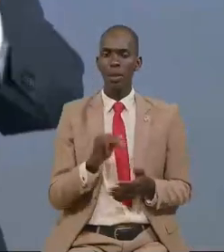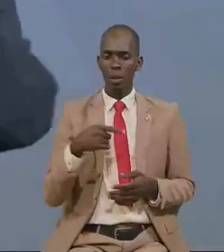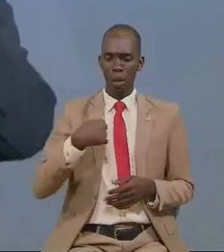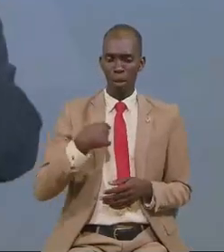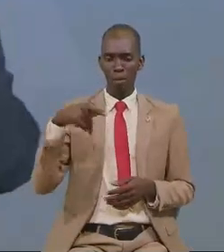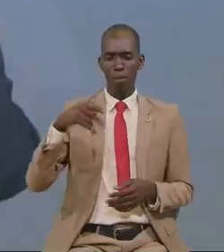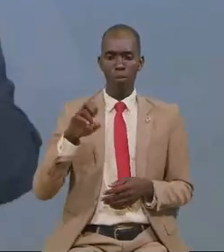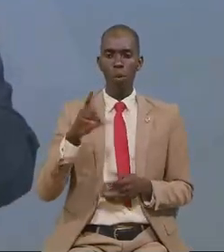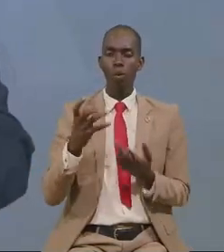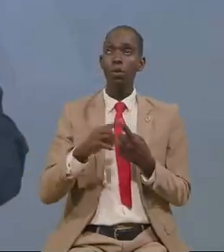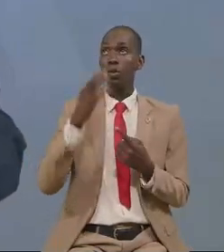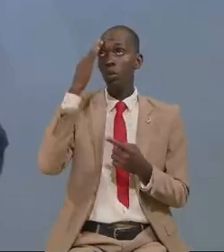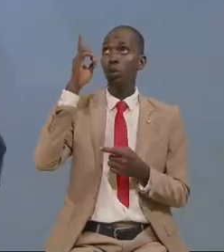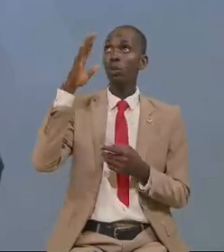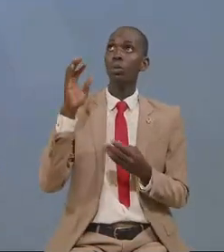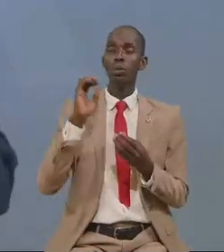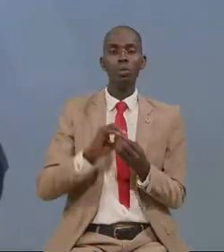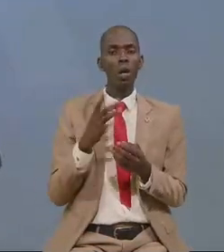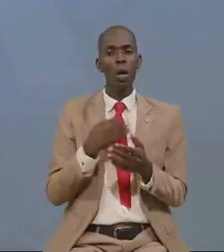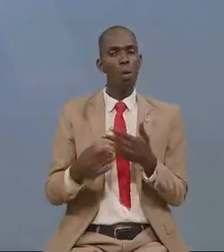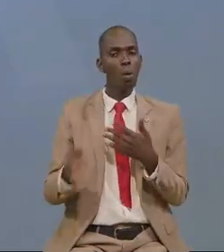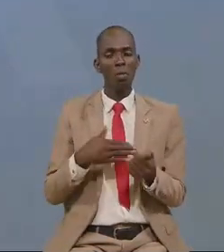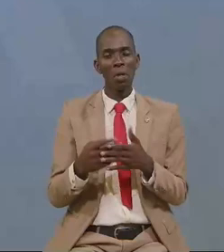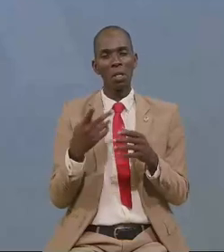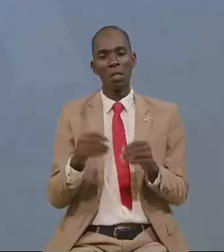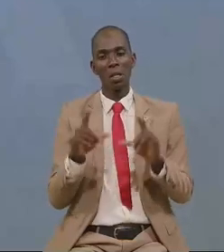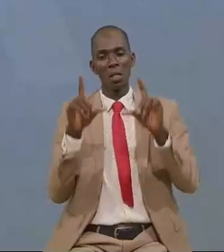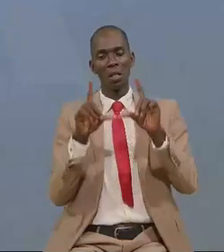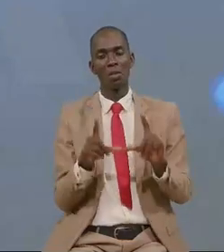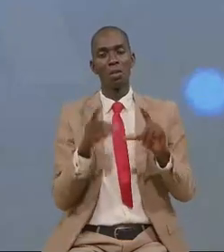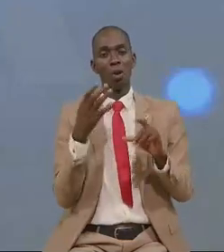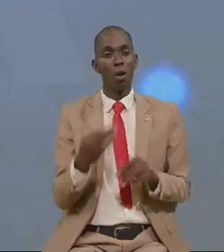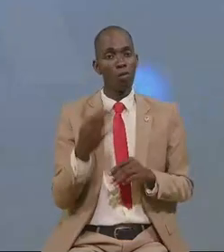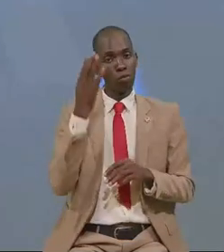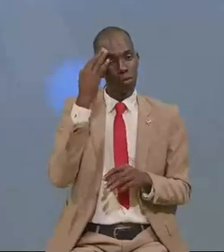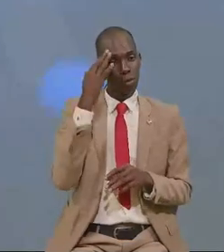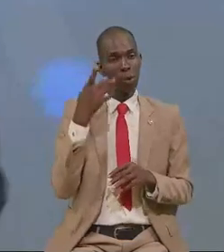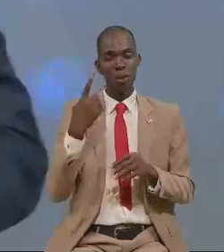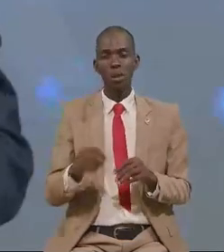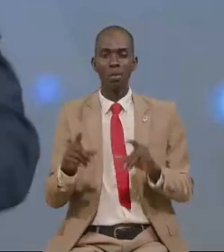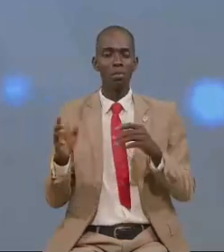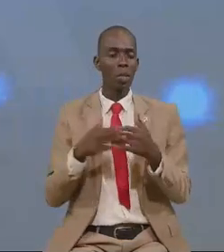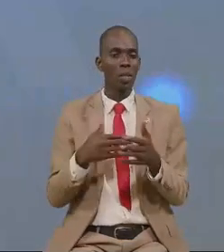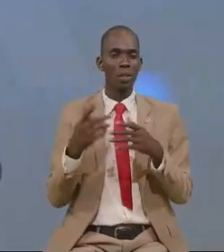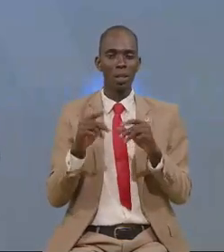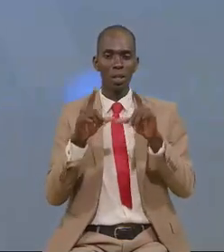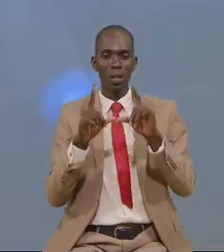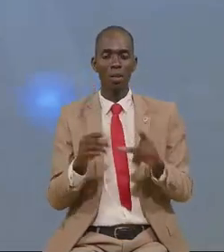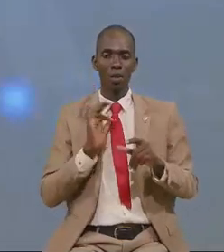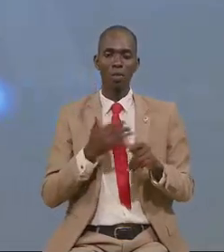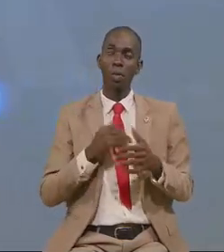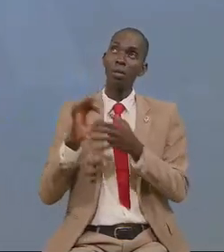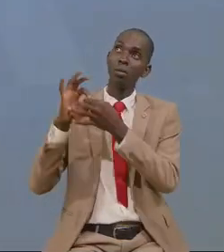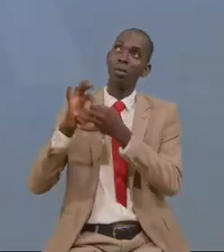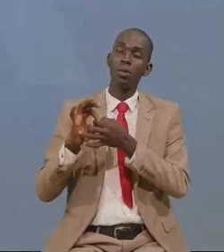Et tout, quel que soit le niveau de connaissance, quel que soit le niveau d'intimité, quel que soit le niveau de relation que tu